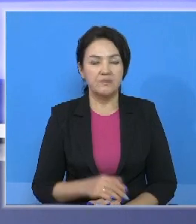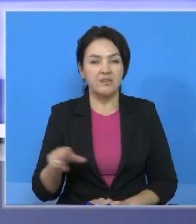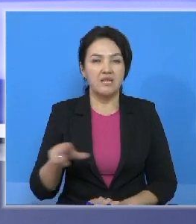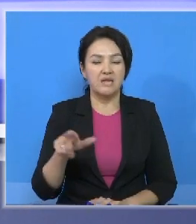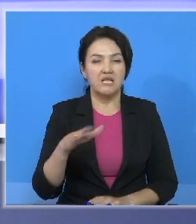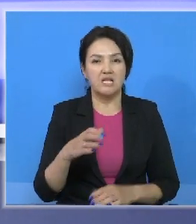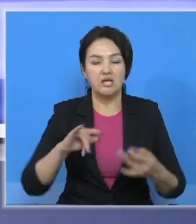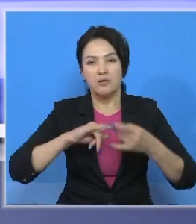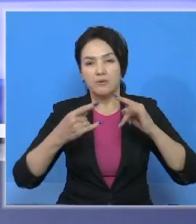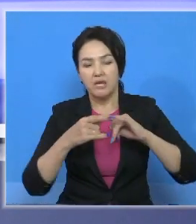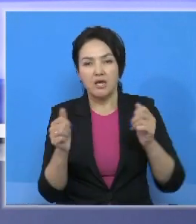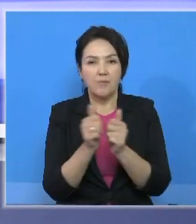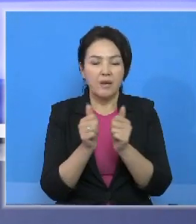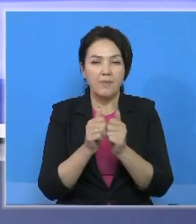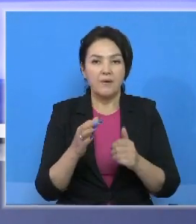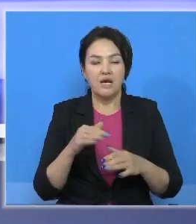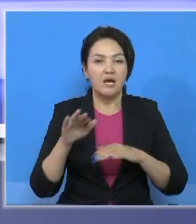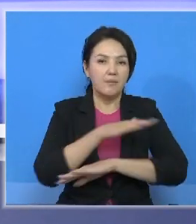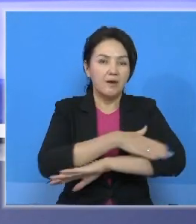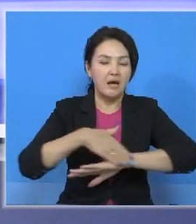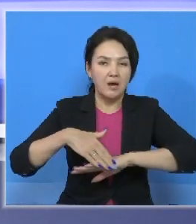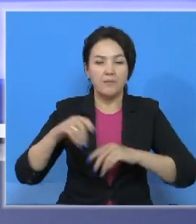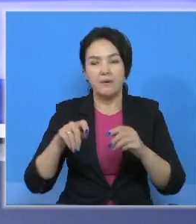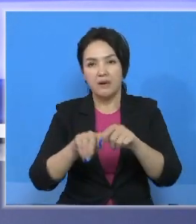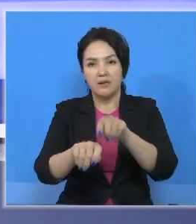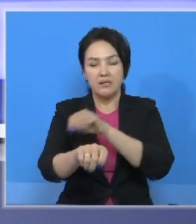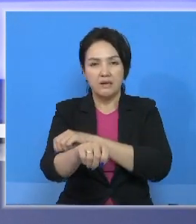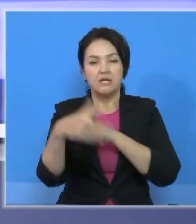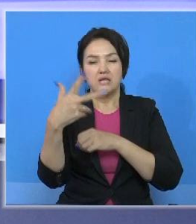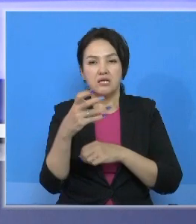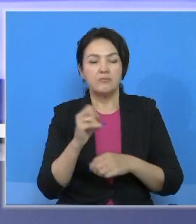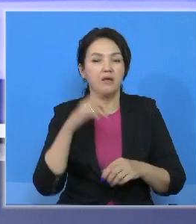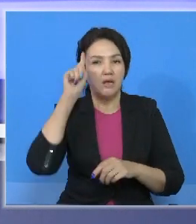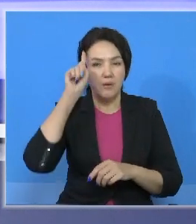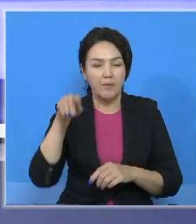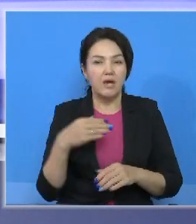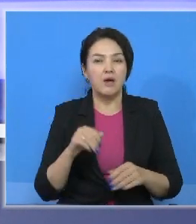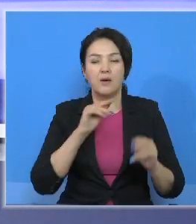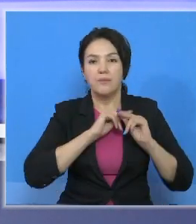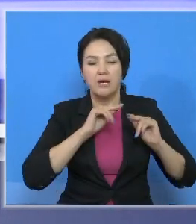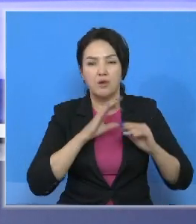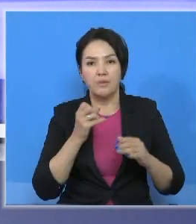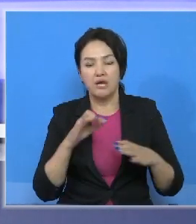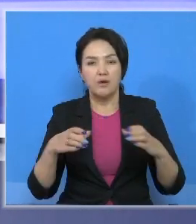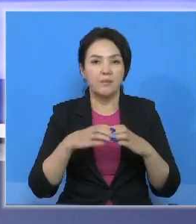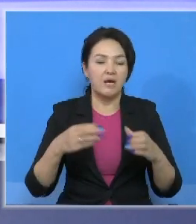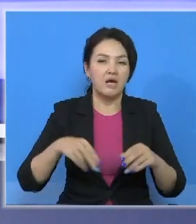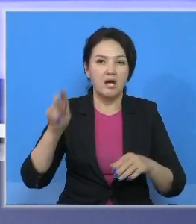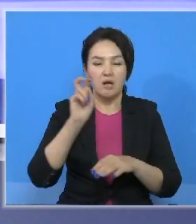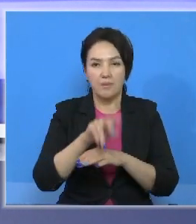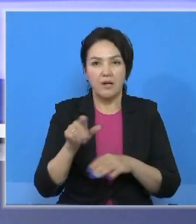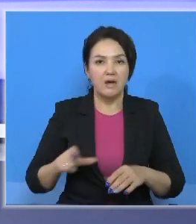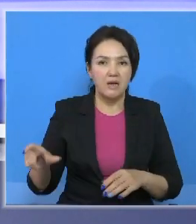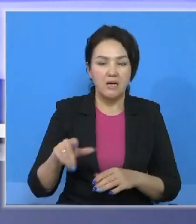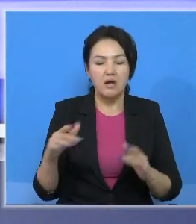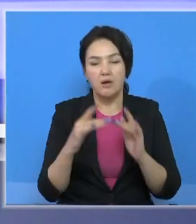Кейлек в районе Кирпичного будет обустроена набережная протяженностью 3 километра. Об этом стало известно в ходе рабочего объезда главы региона по рекам и